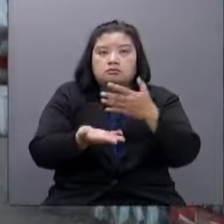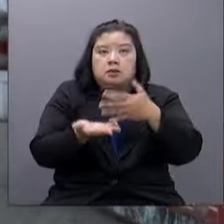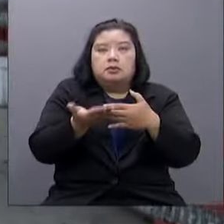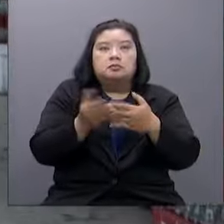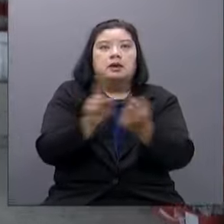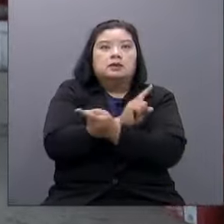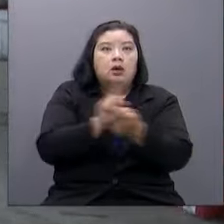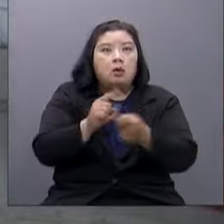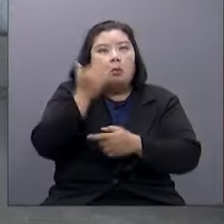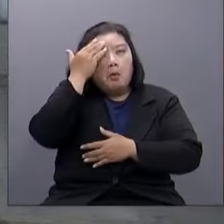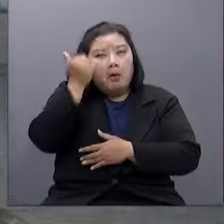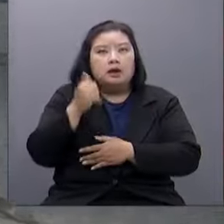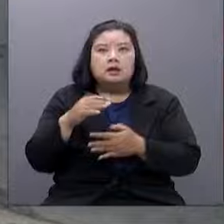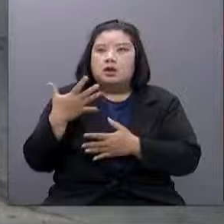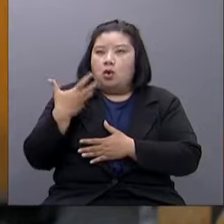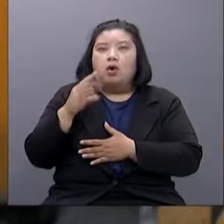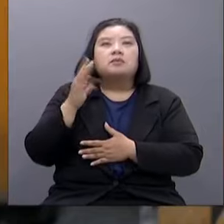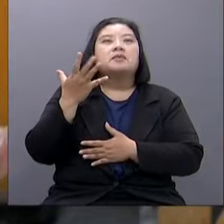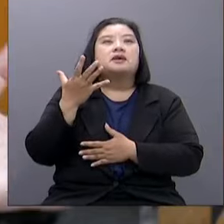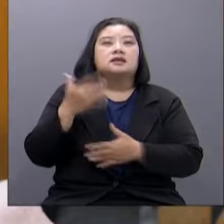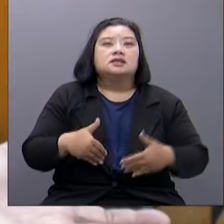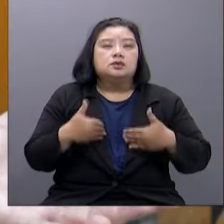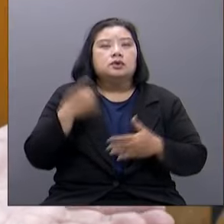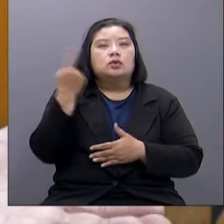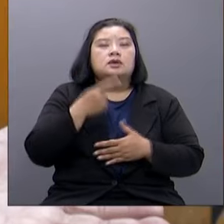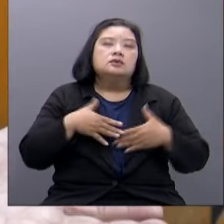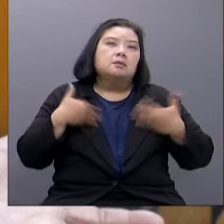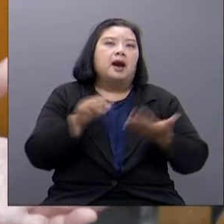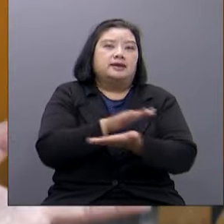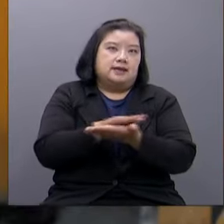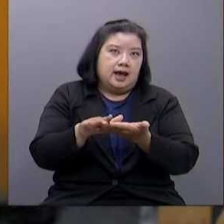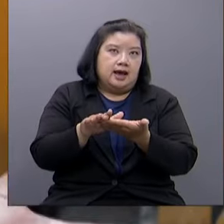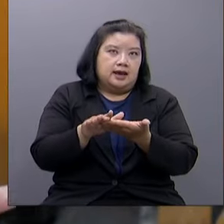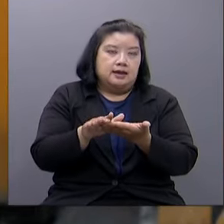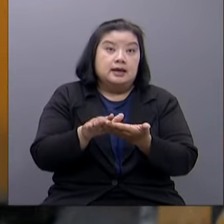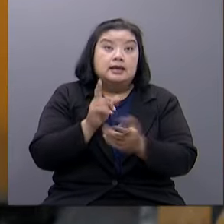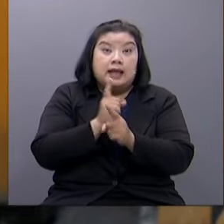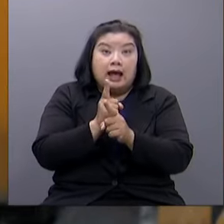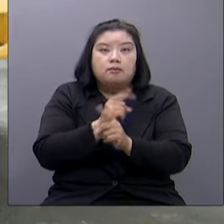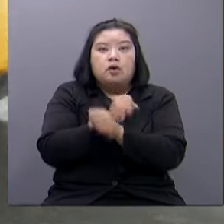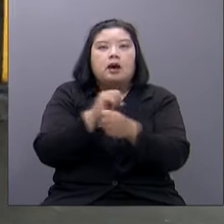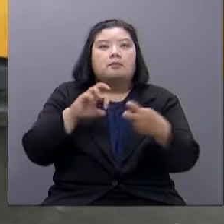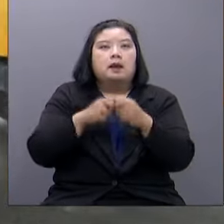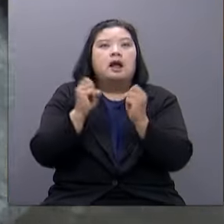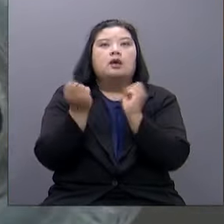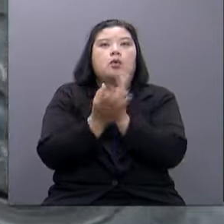าเป็นเมืองท่องเที่ยวอย่างยั่งยืนตามคอนเซปต์ของเรื่อง Climate Change Adaptation ด้วย